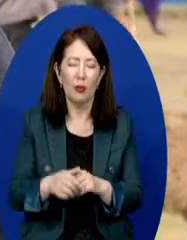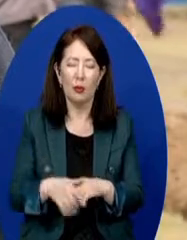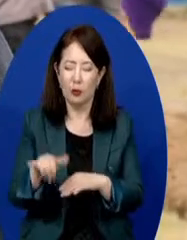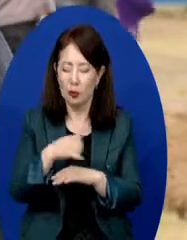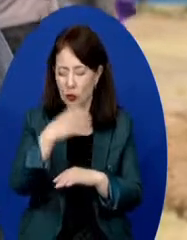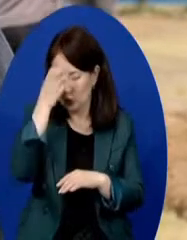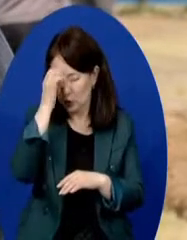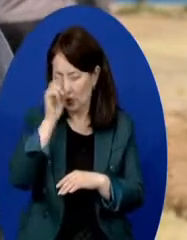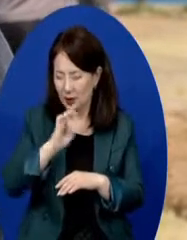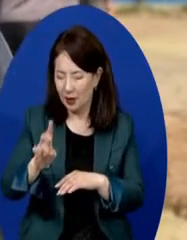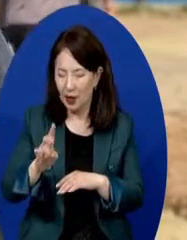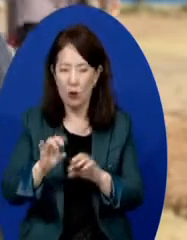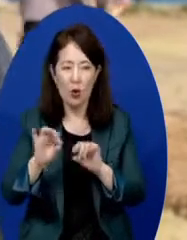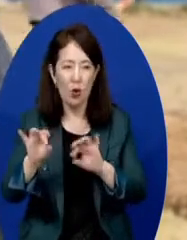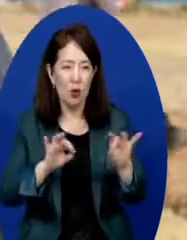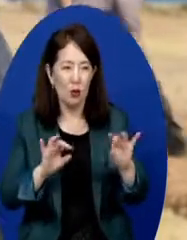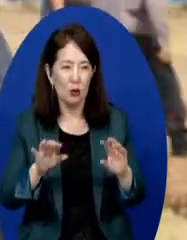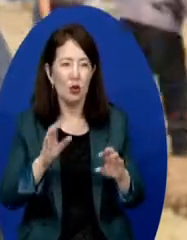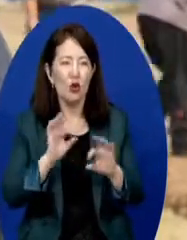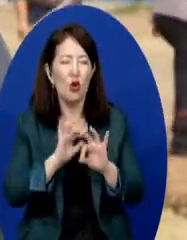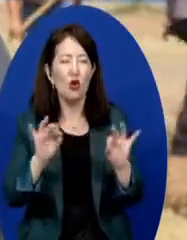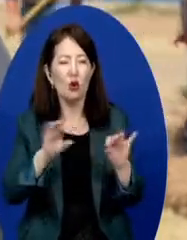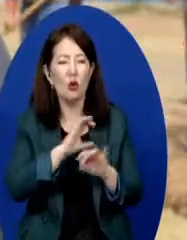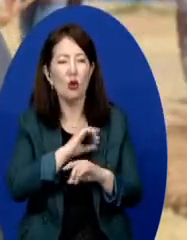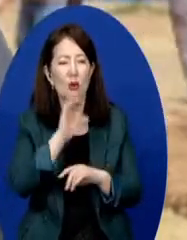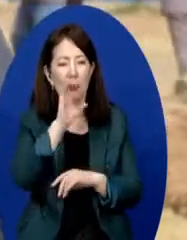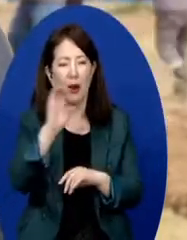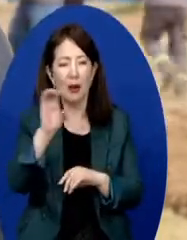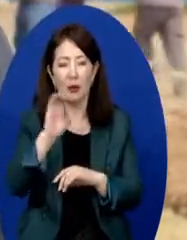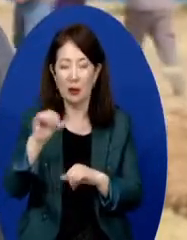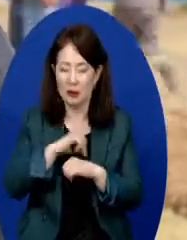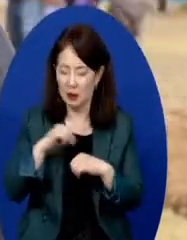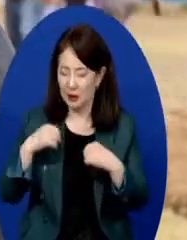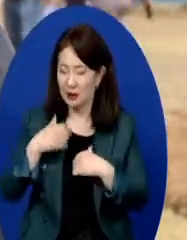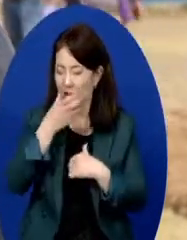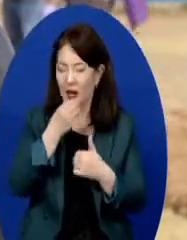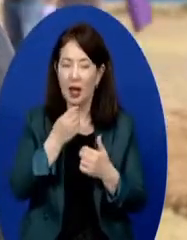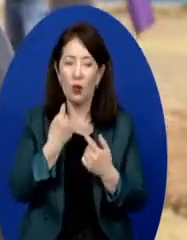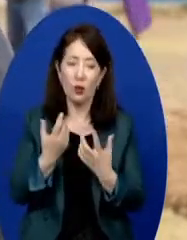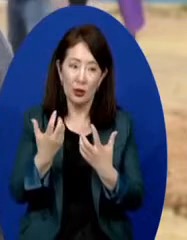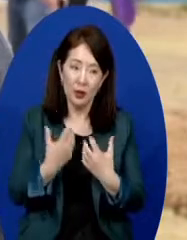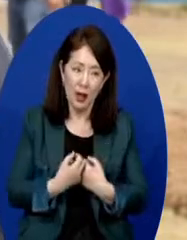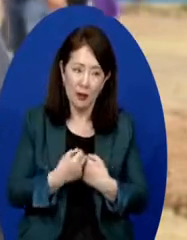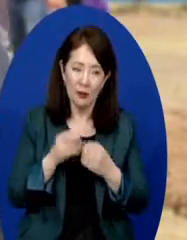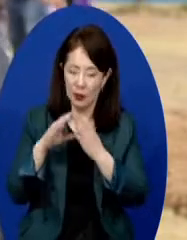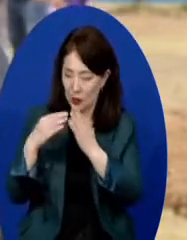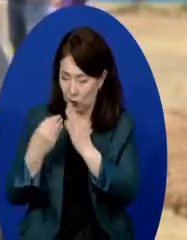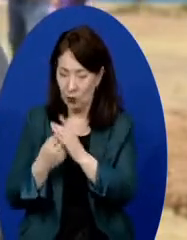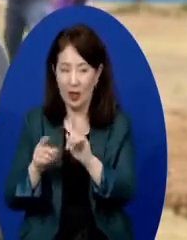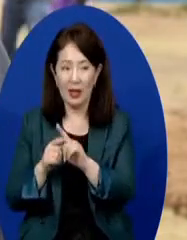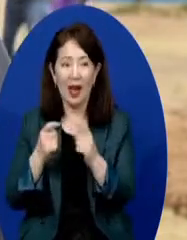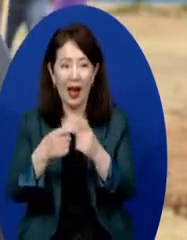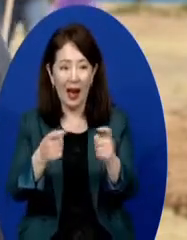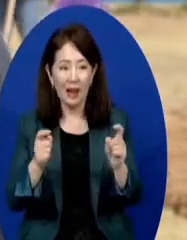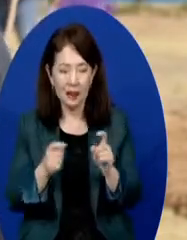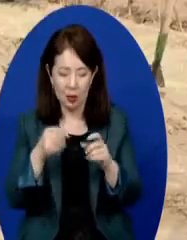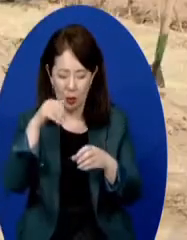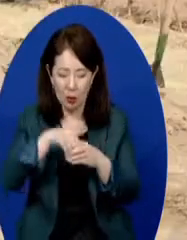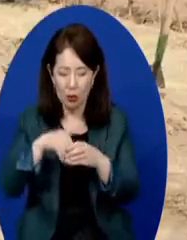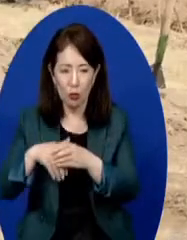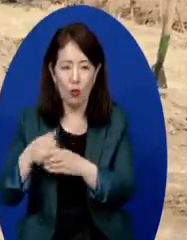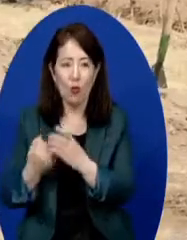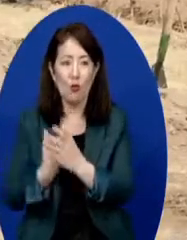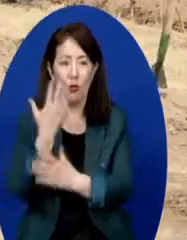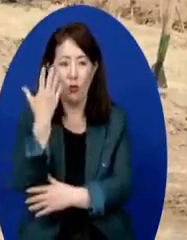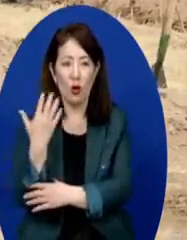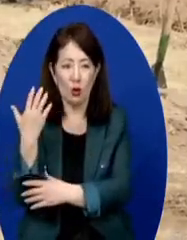төрийн нам хөдөлгөөнөд гэхгүй одоо бүх байгууллагууд бүх иргэд бол маш таатай хүлээж авч өрх гэрүүч гэсэн бас хашаанда их мод тарьж